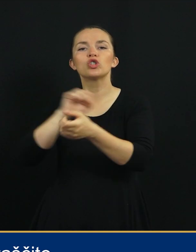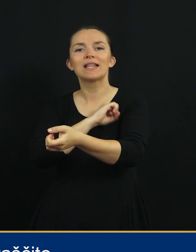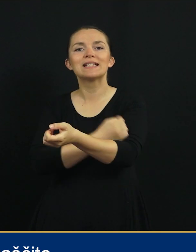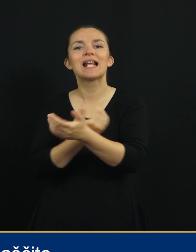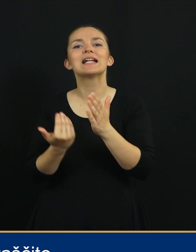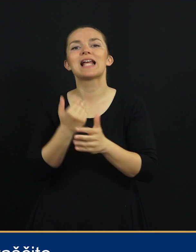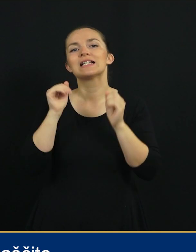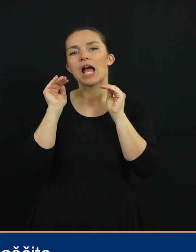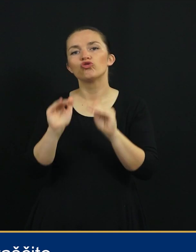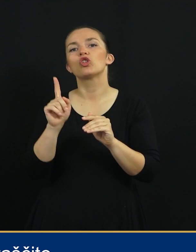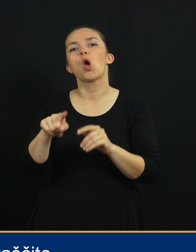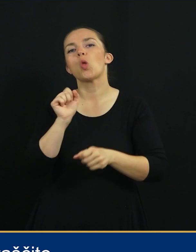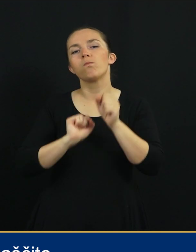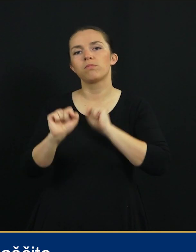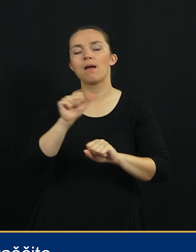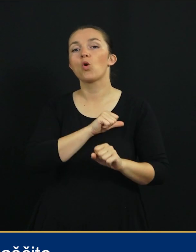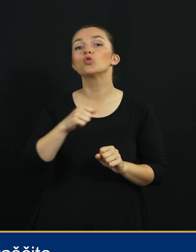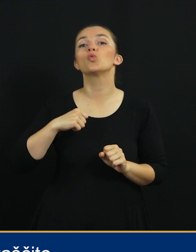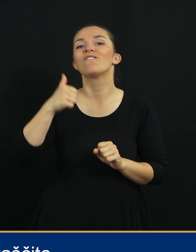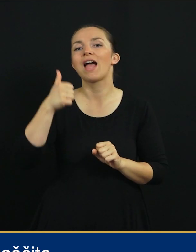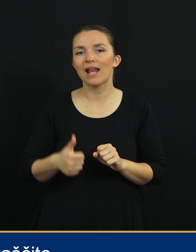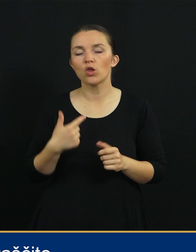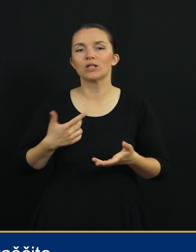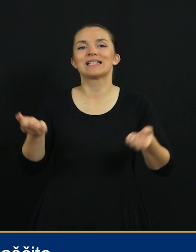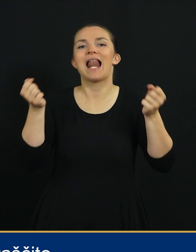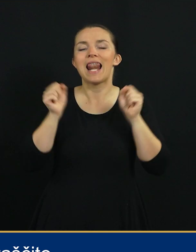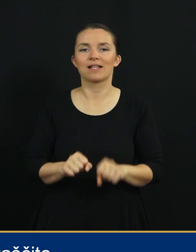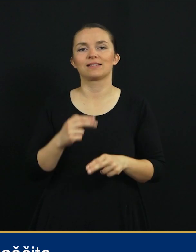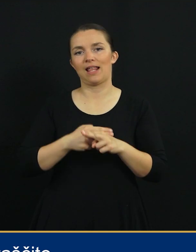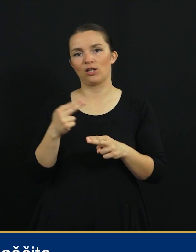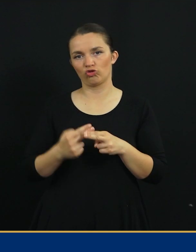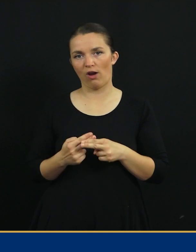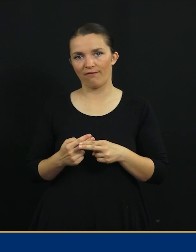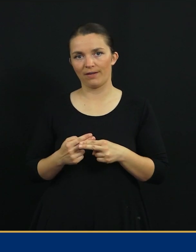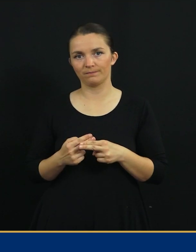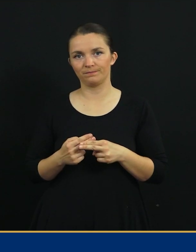za zaščito in obrambo suverenosti lastne države.